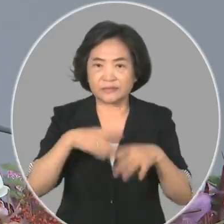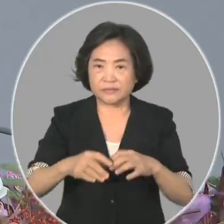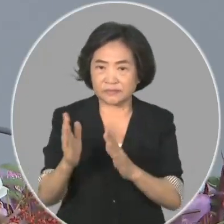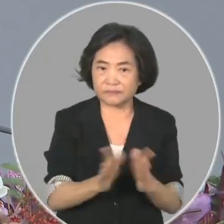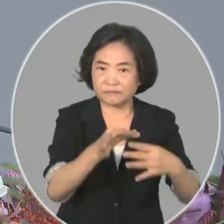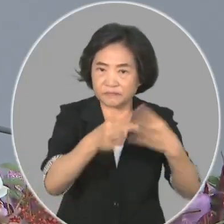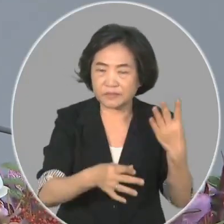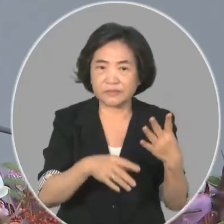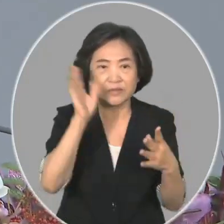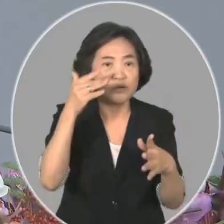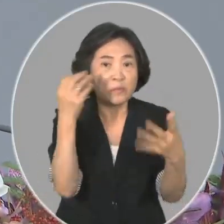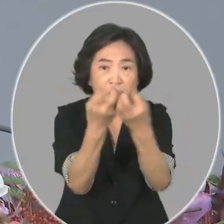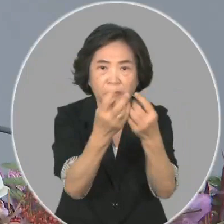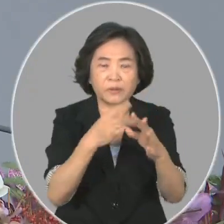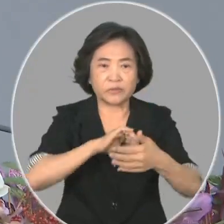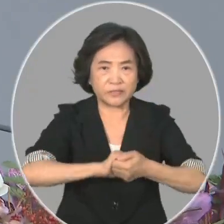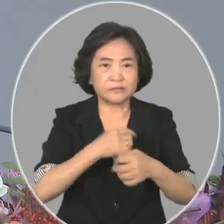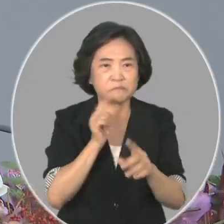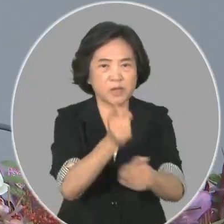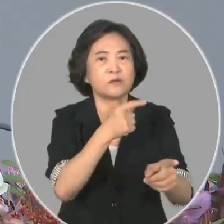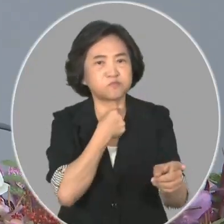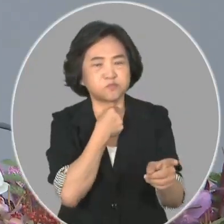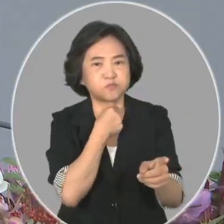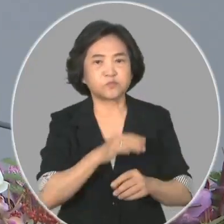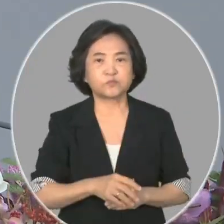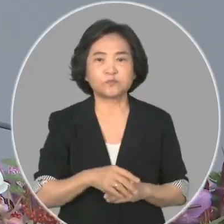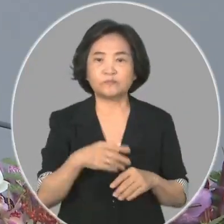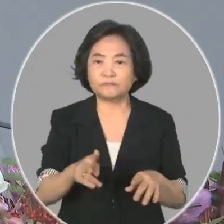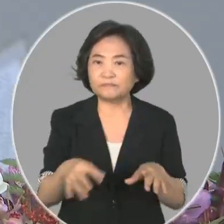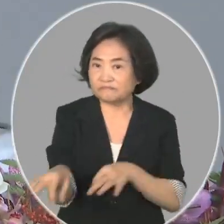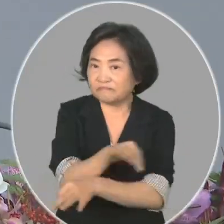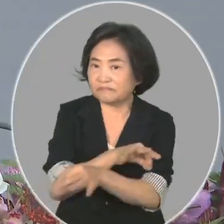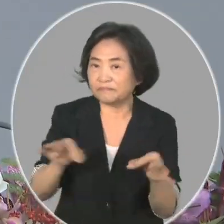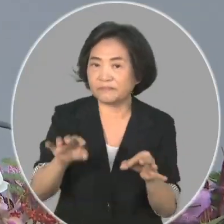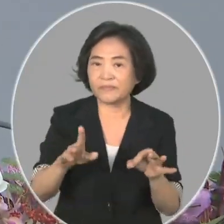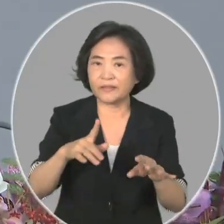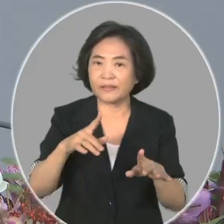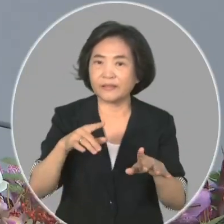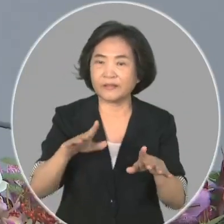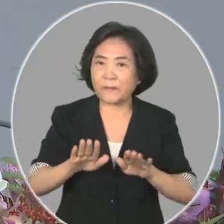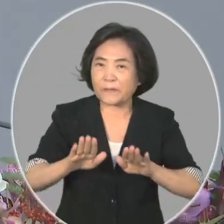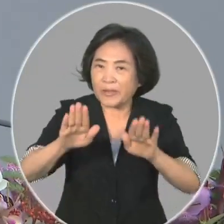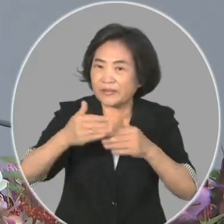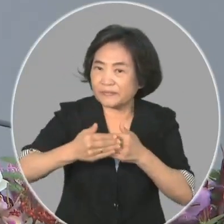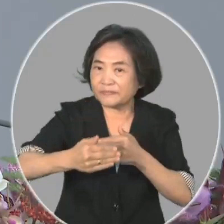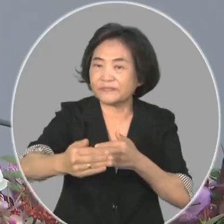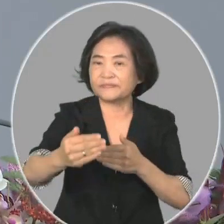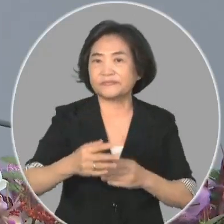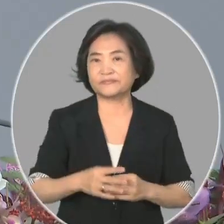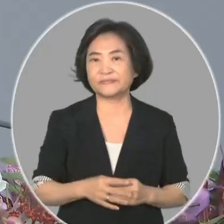制。在经济的这一个过程当中，我